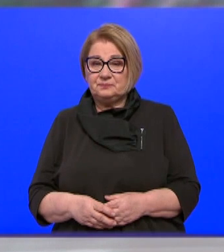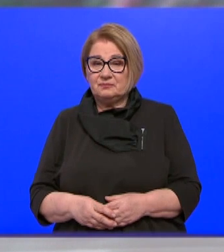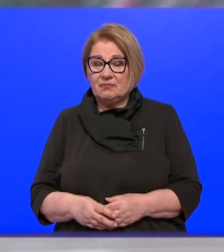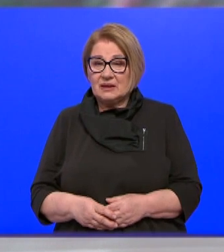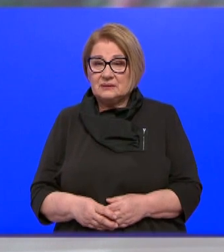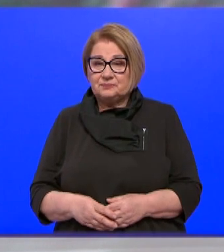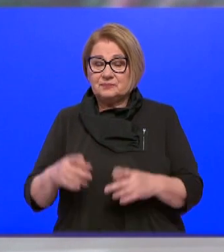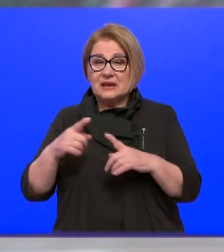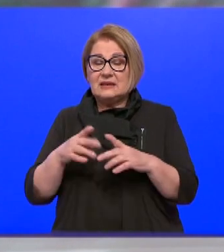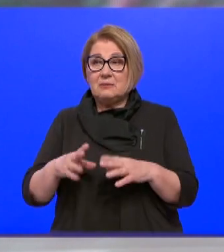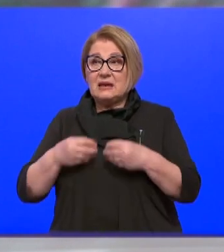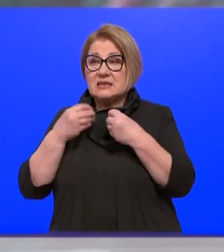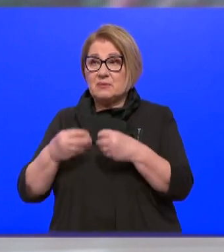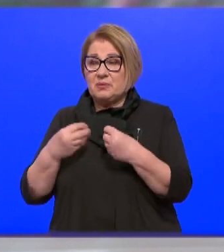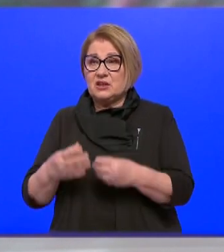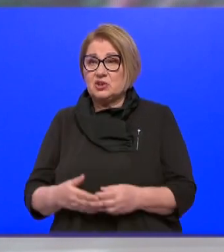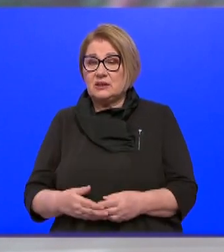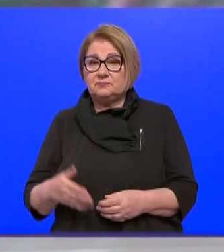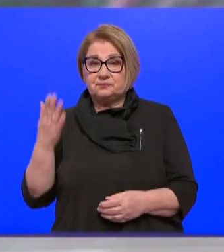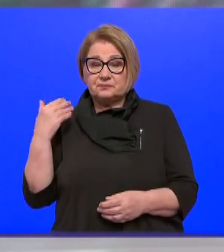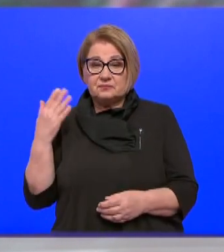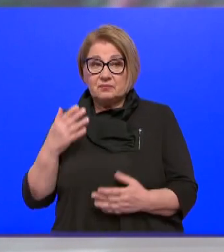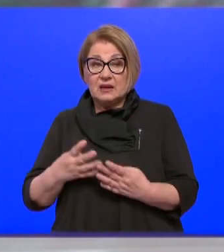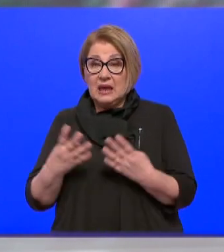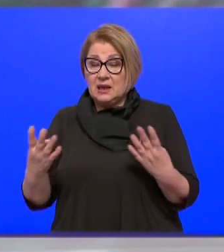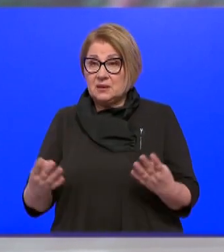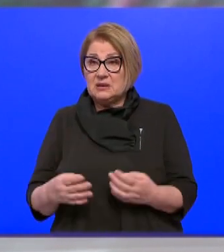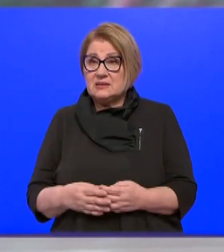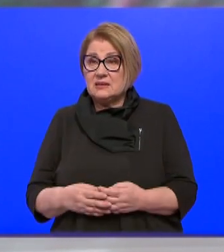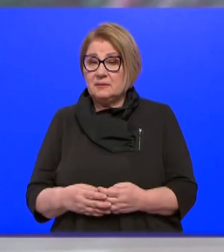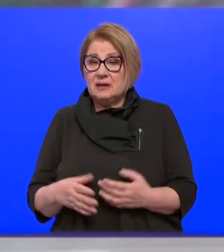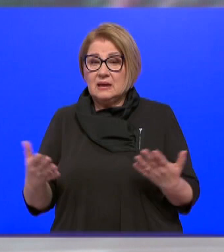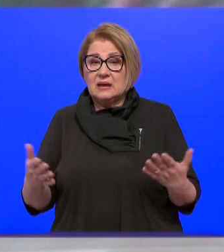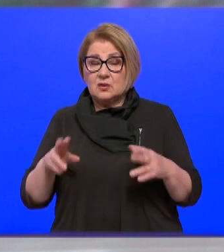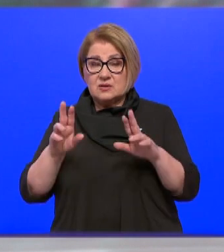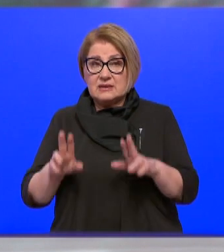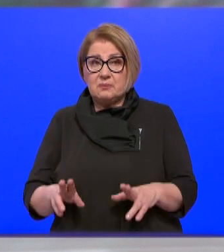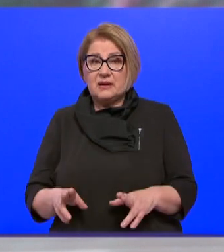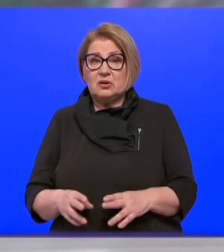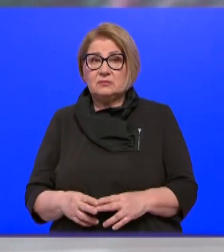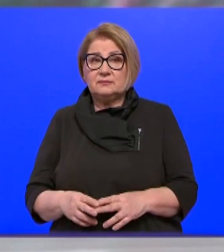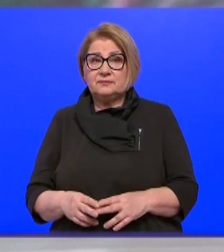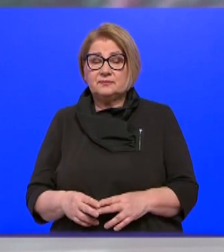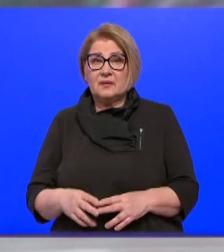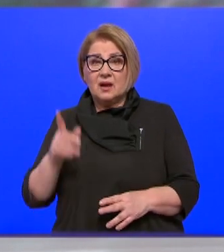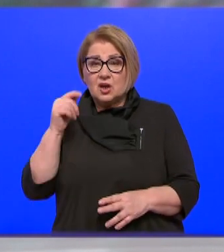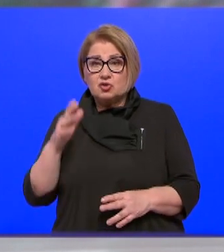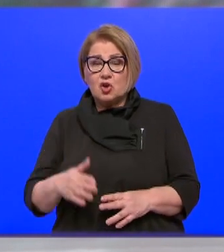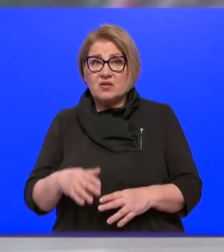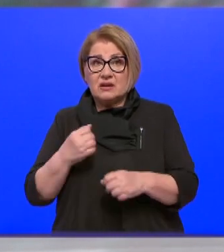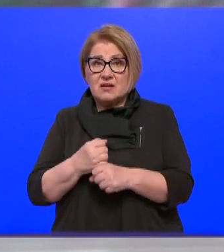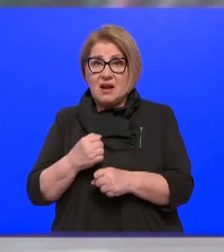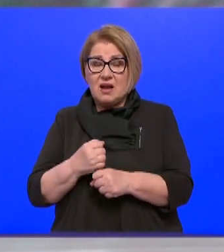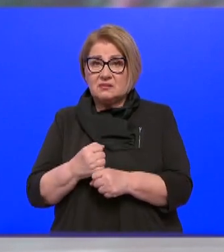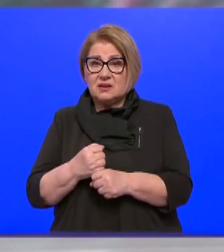evo, Tamara, ja smo komentirale prije ove vaše emisije kako u stvari čovjek radi